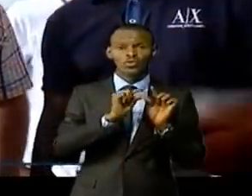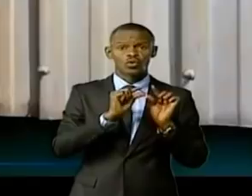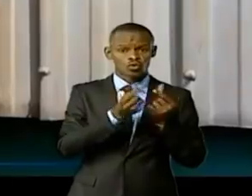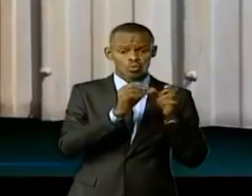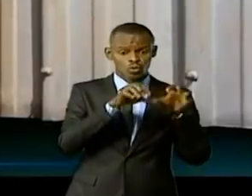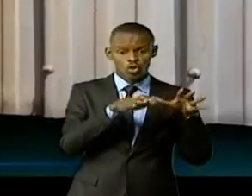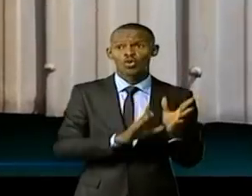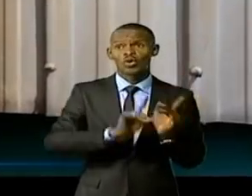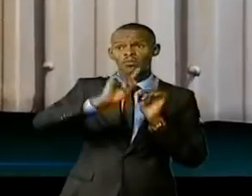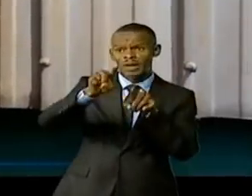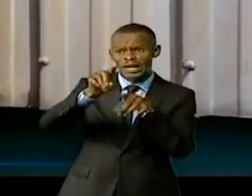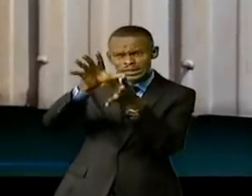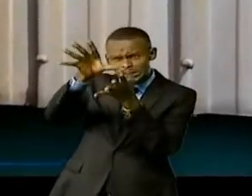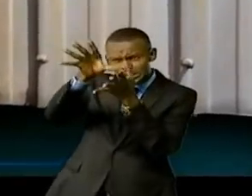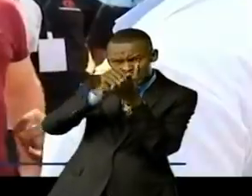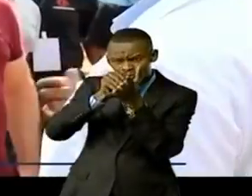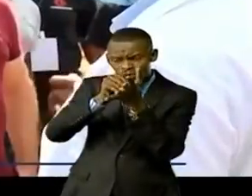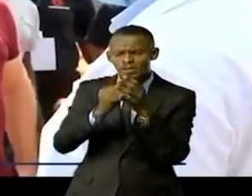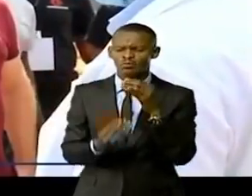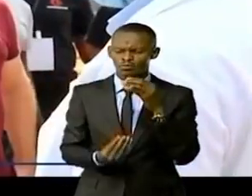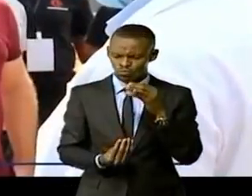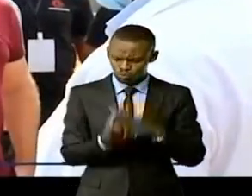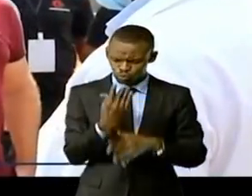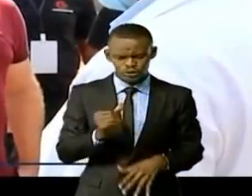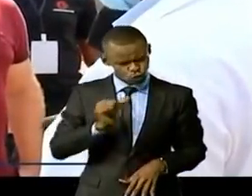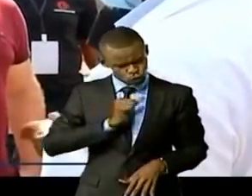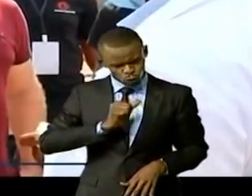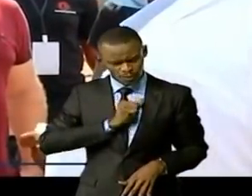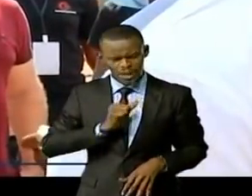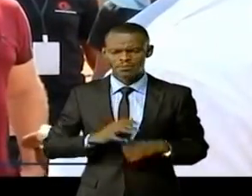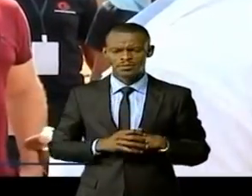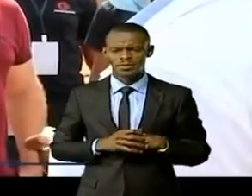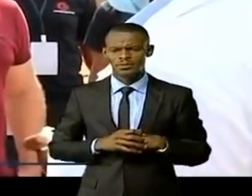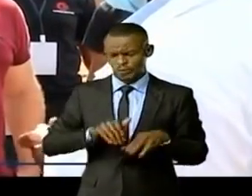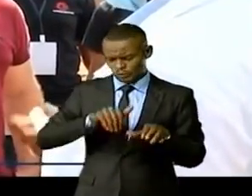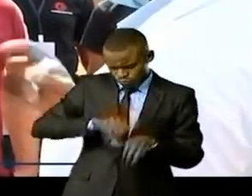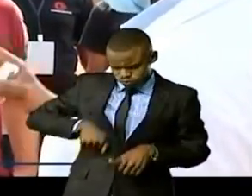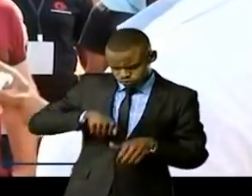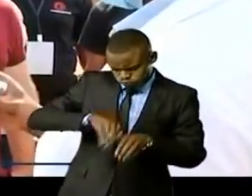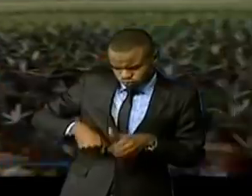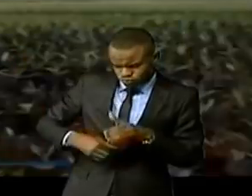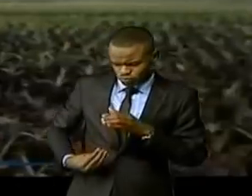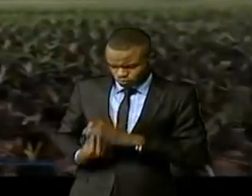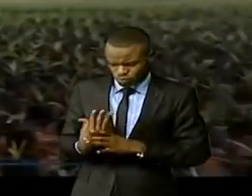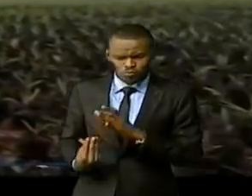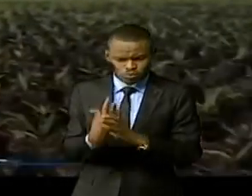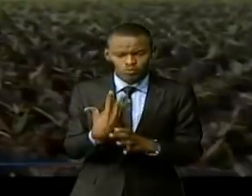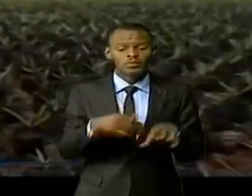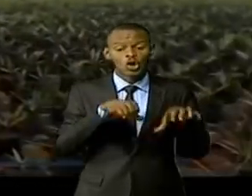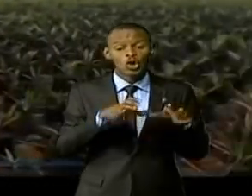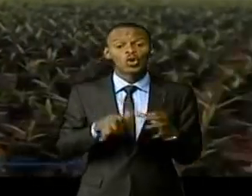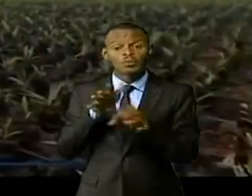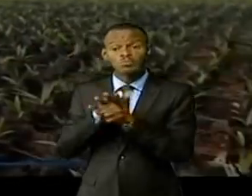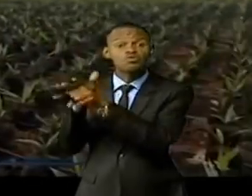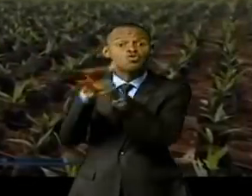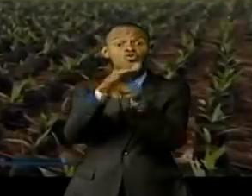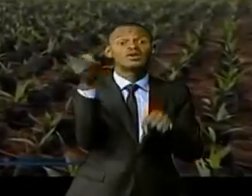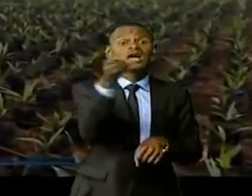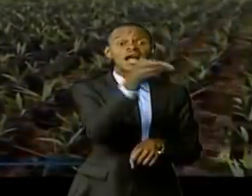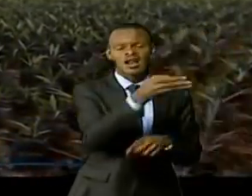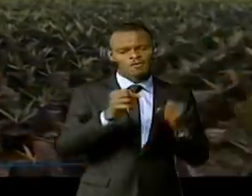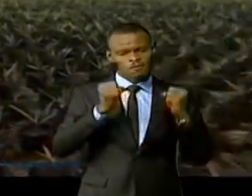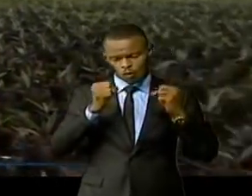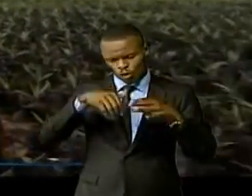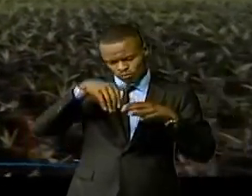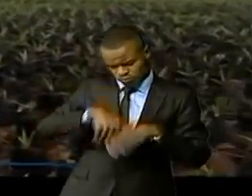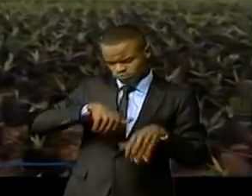vocation agricole, doit accroître sa production, d'où l'engagement de ces planteurs congolais dans cette action agricole dont les recherches des nouveautés